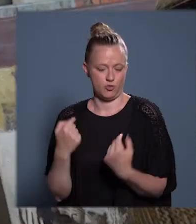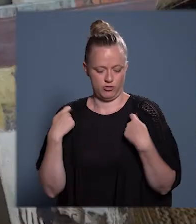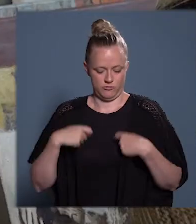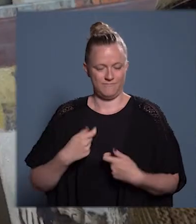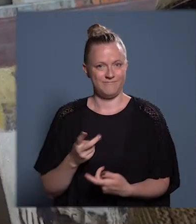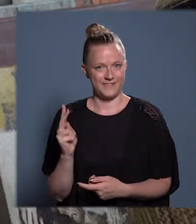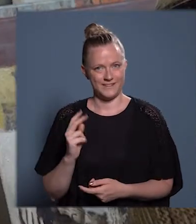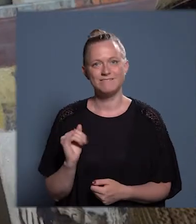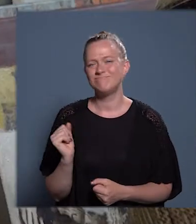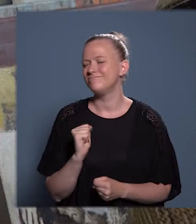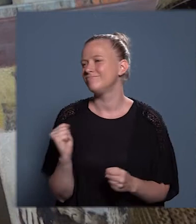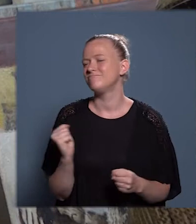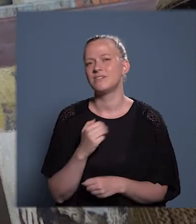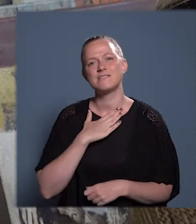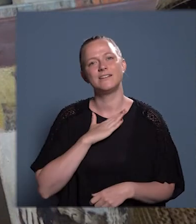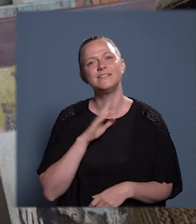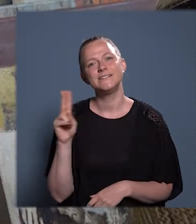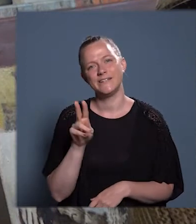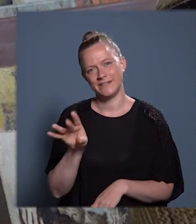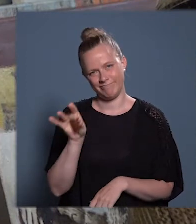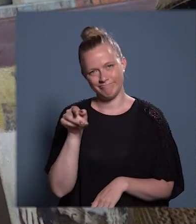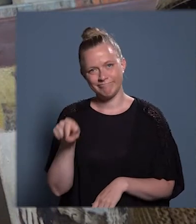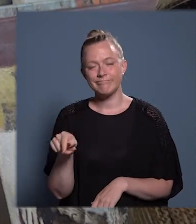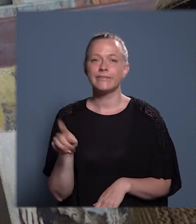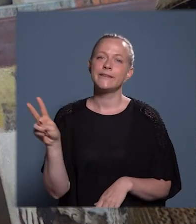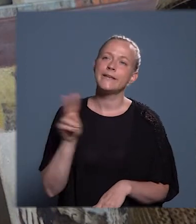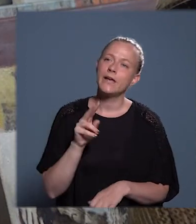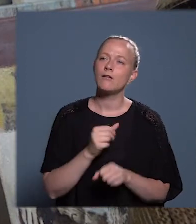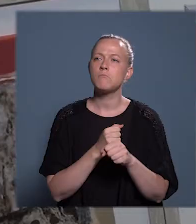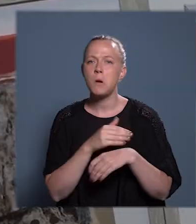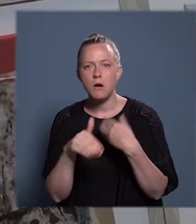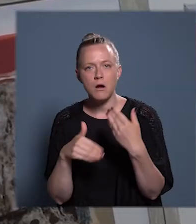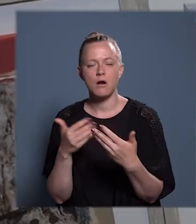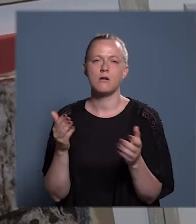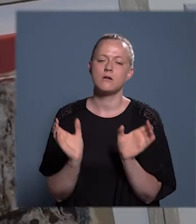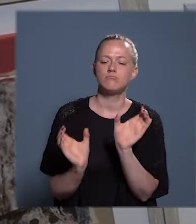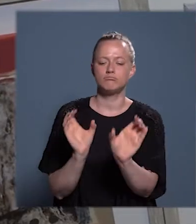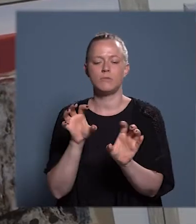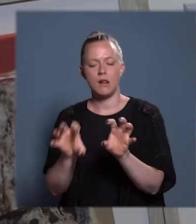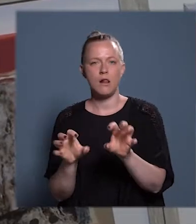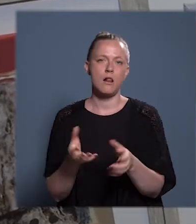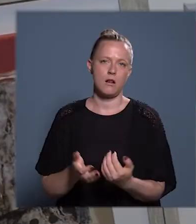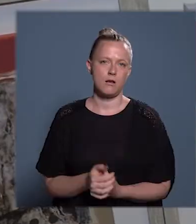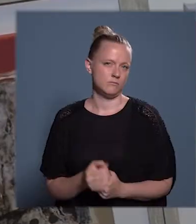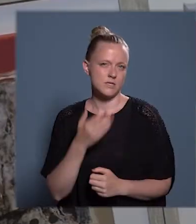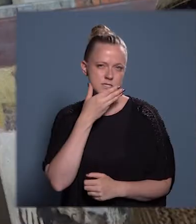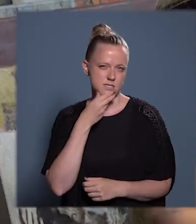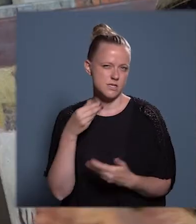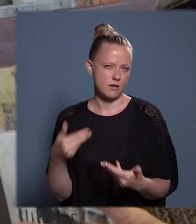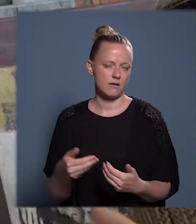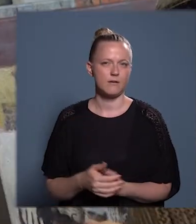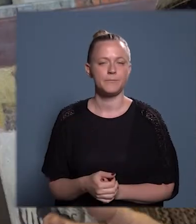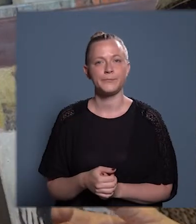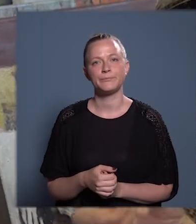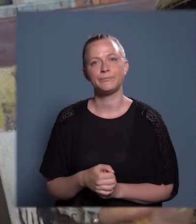nagyon szeretem a kéket, és a kék a barnával például nagyon szép, és hát